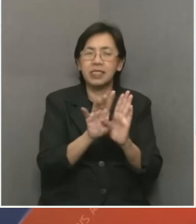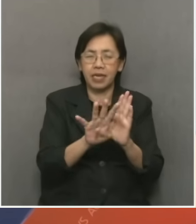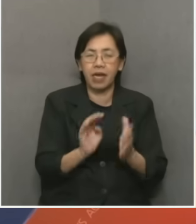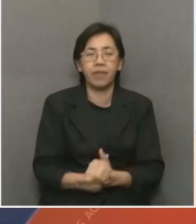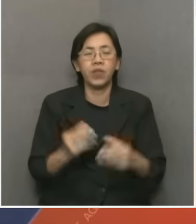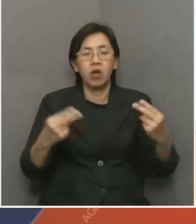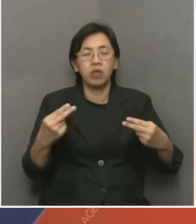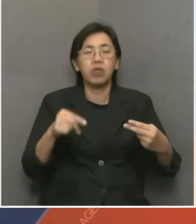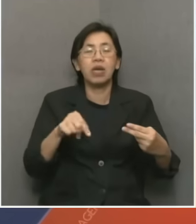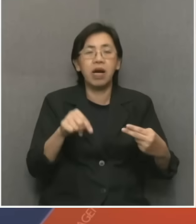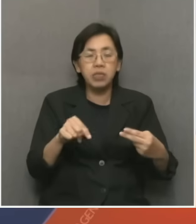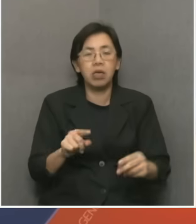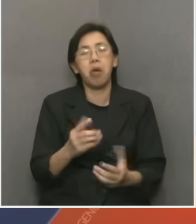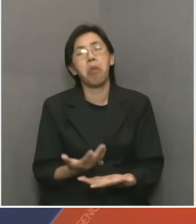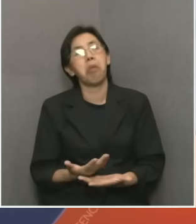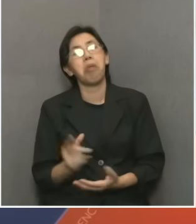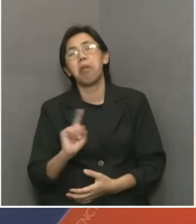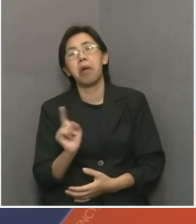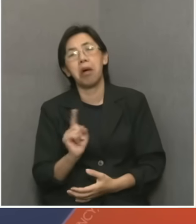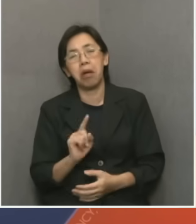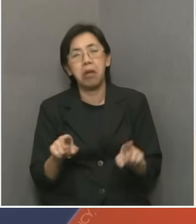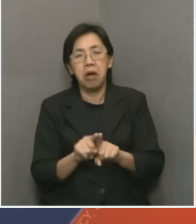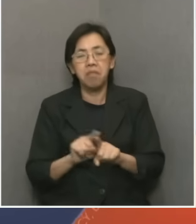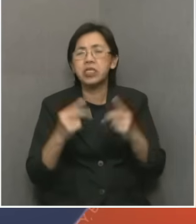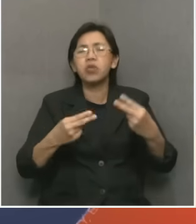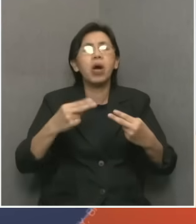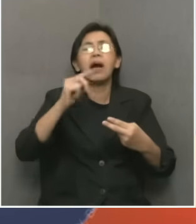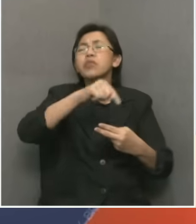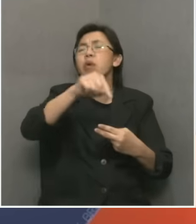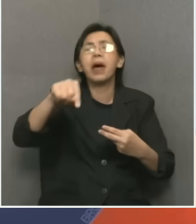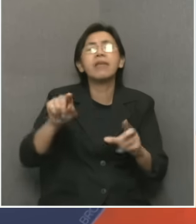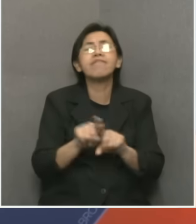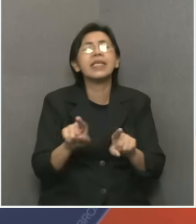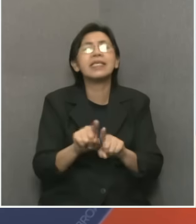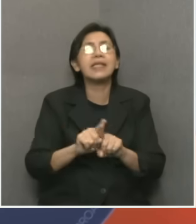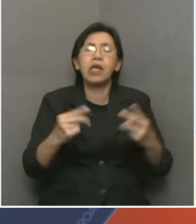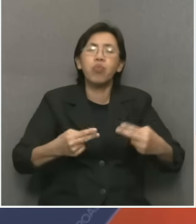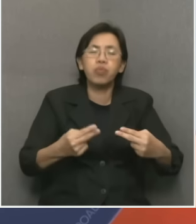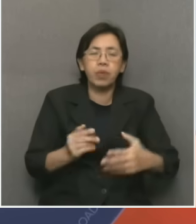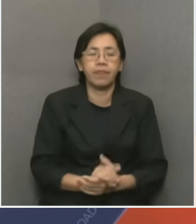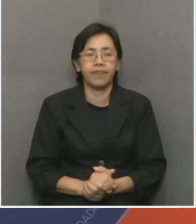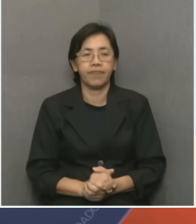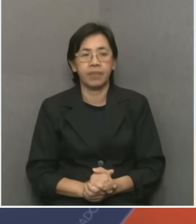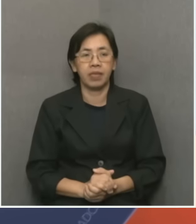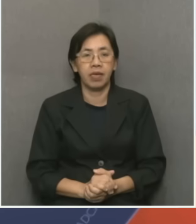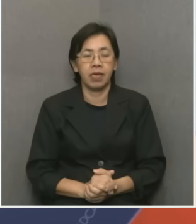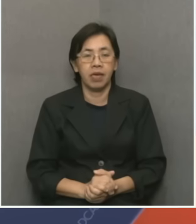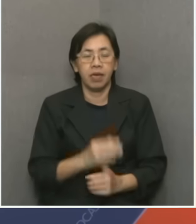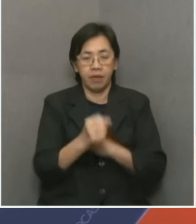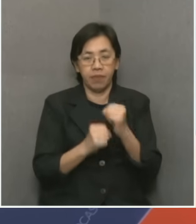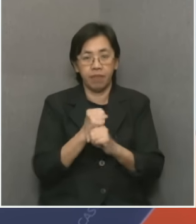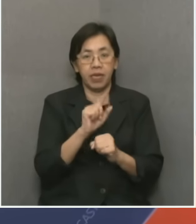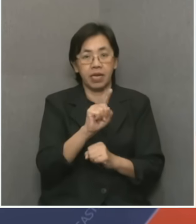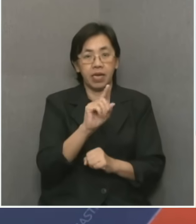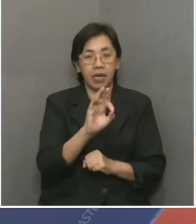สร้างความเสียหายเหมือนกับสงครามโดยทั่วๆไปนะฮ ะ แต่ว่าพอหลังจากปี